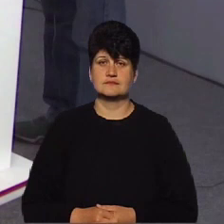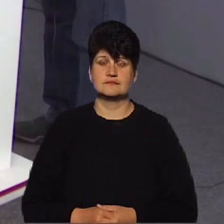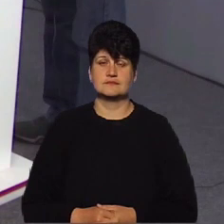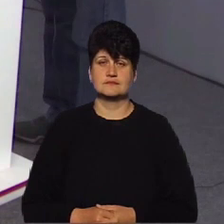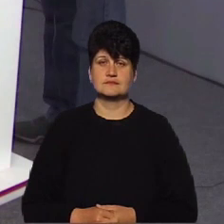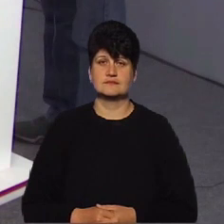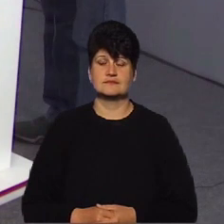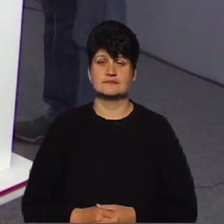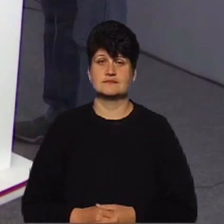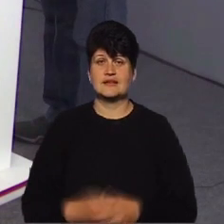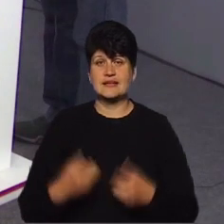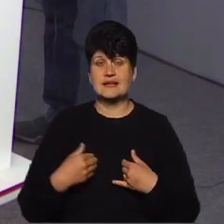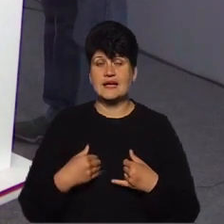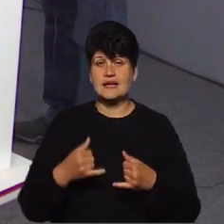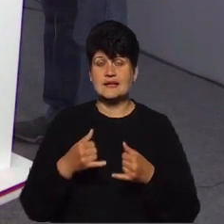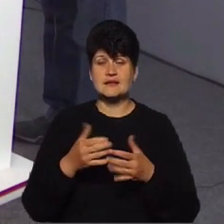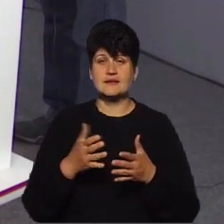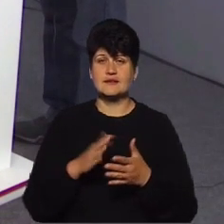Я думаю, що надію, що треба дозволити.